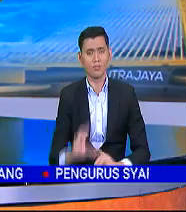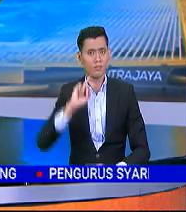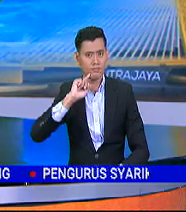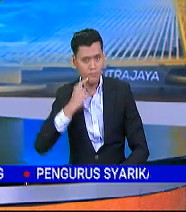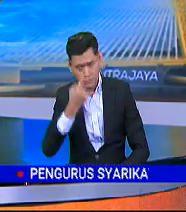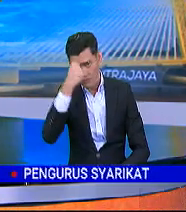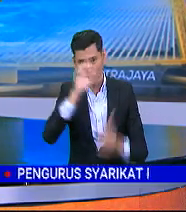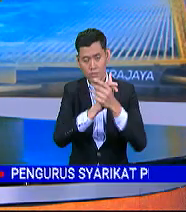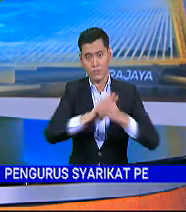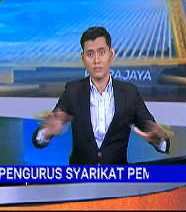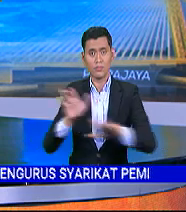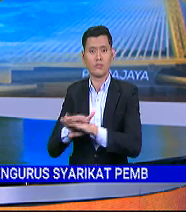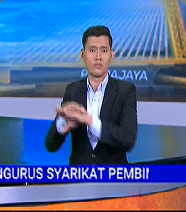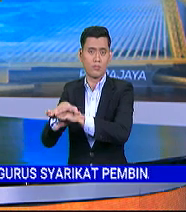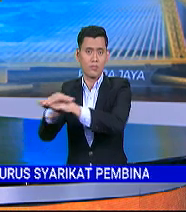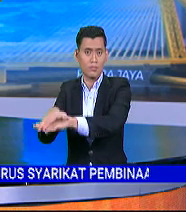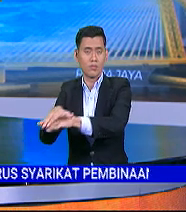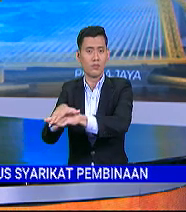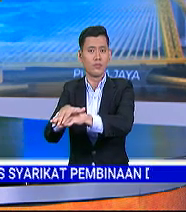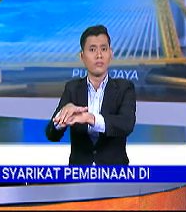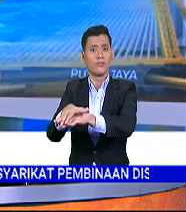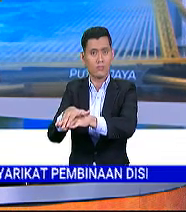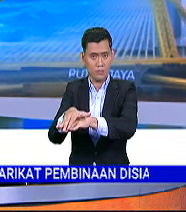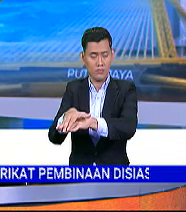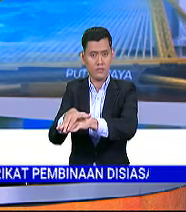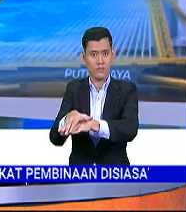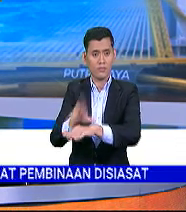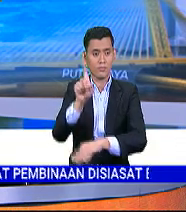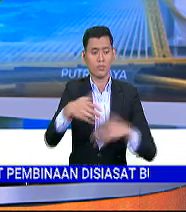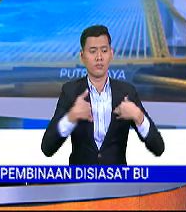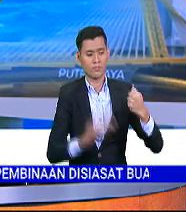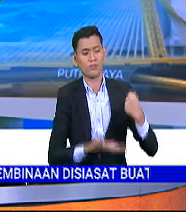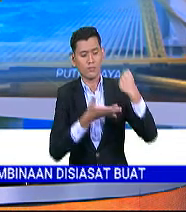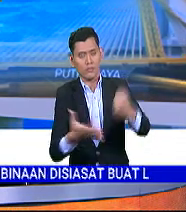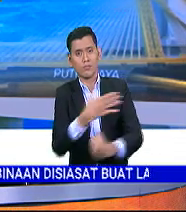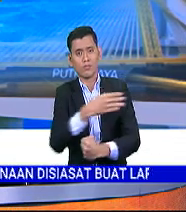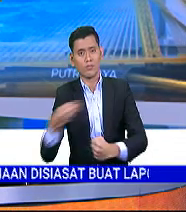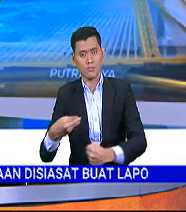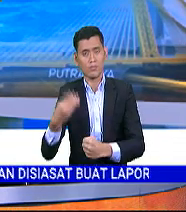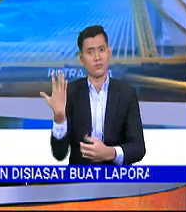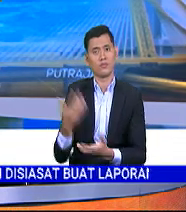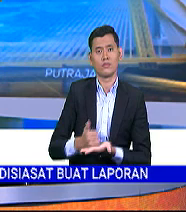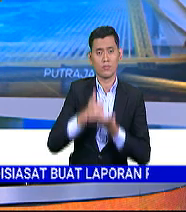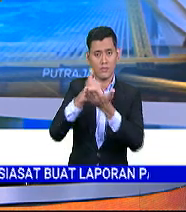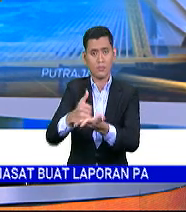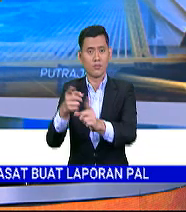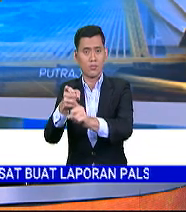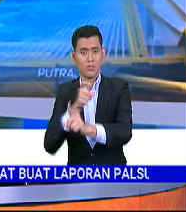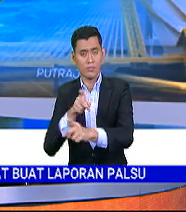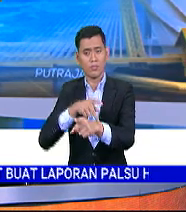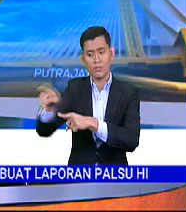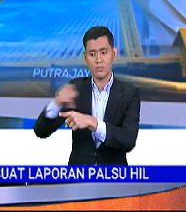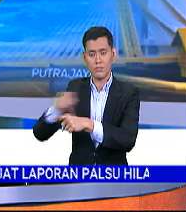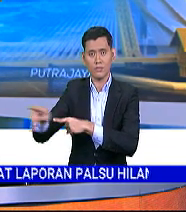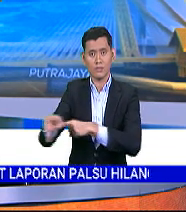kemandirian haiwan terancam itu. Peruntukan dan tenaga pakar khusus dari pelbagai jabatan dan agensi kerajaan, Universiti